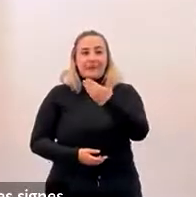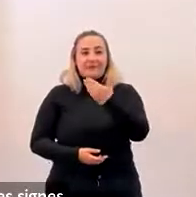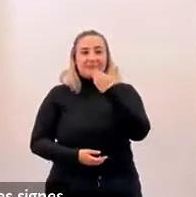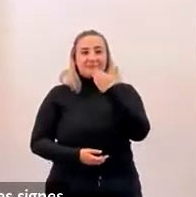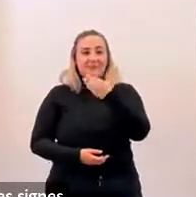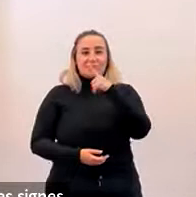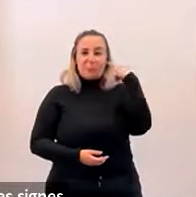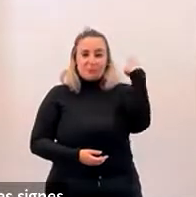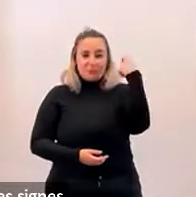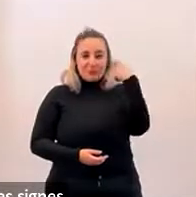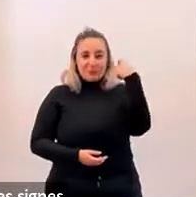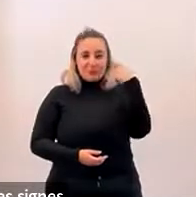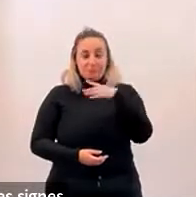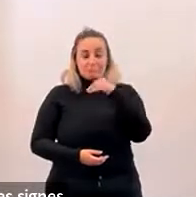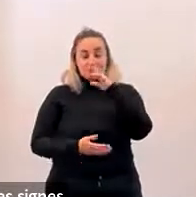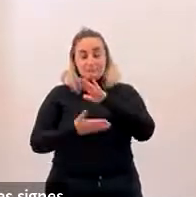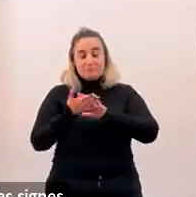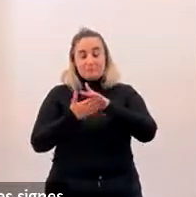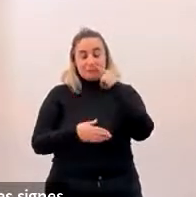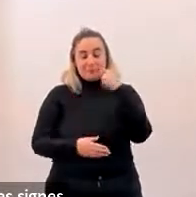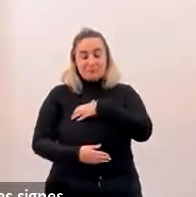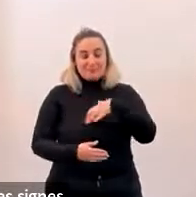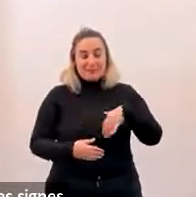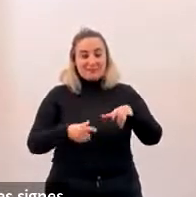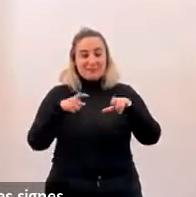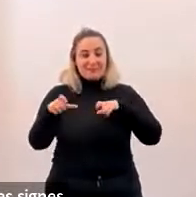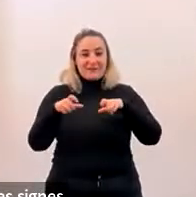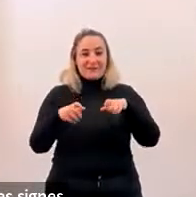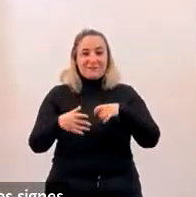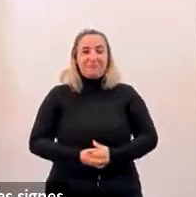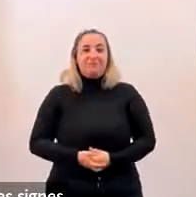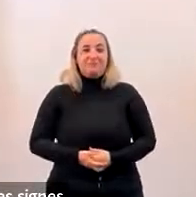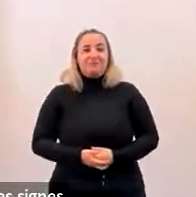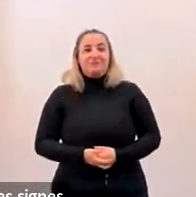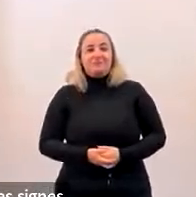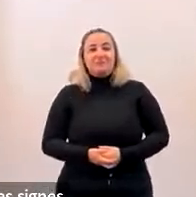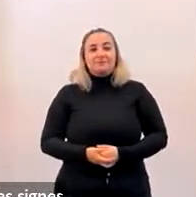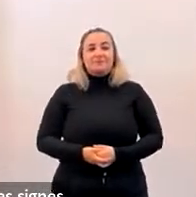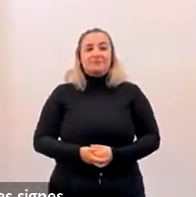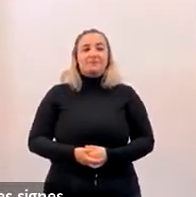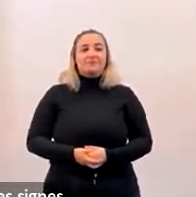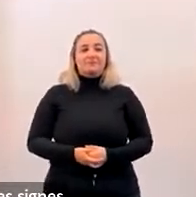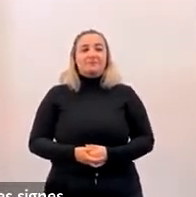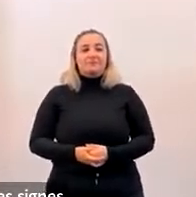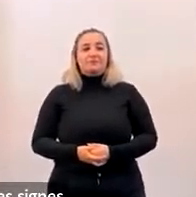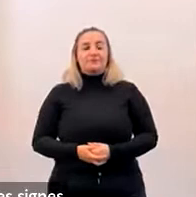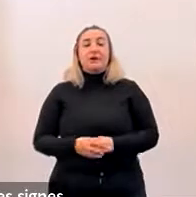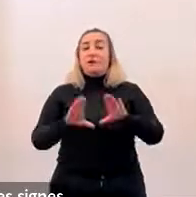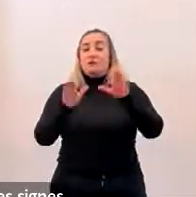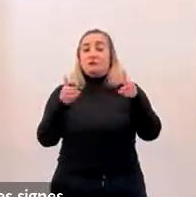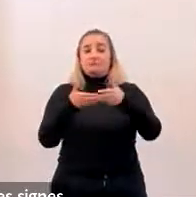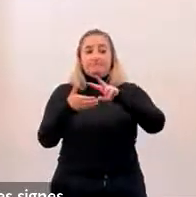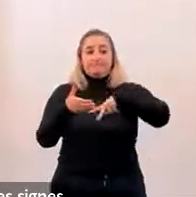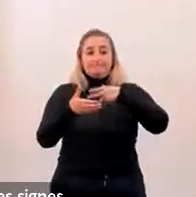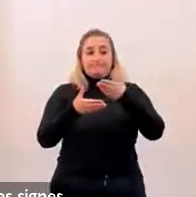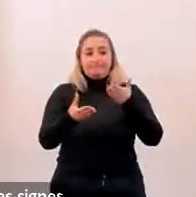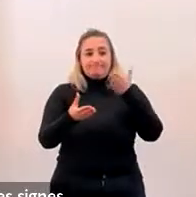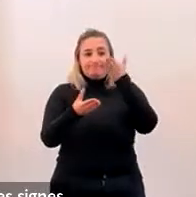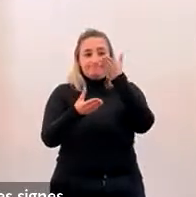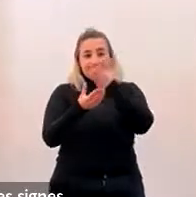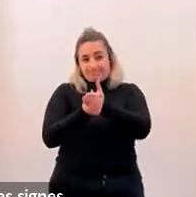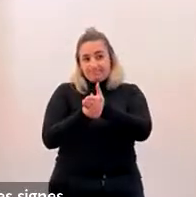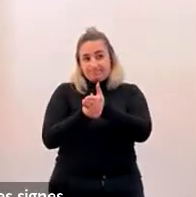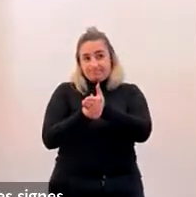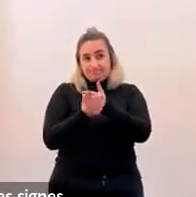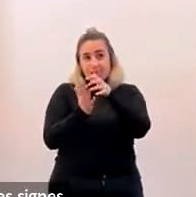Merci, monsieur le maire, mes chers collègues. Une intervention pour notre groupe sur cette délibération,